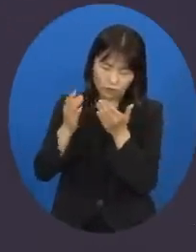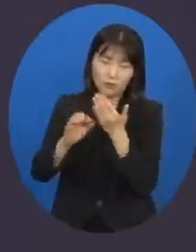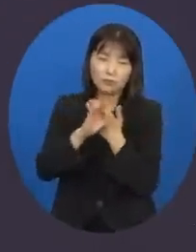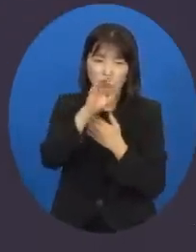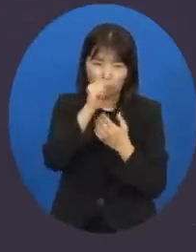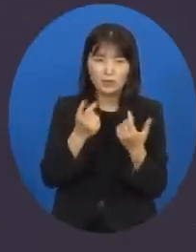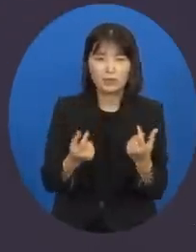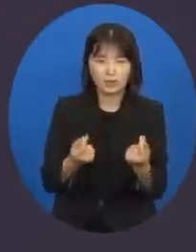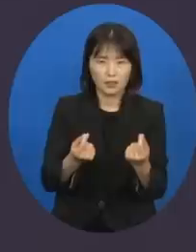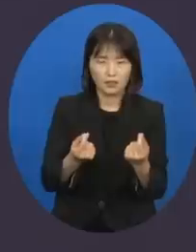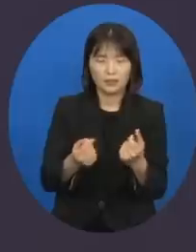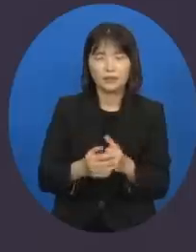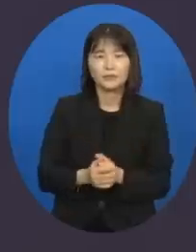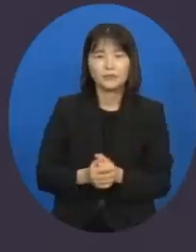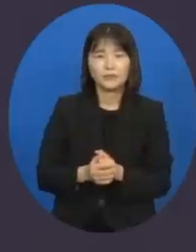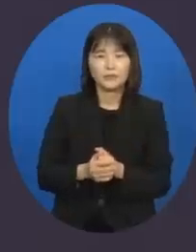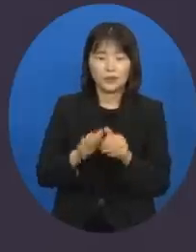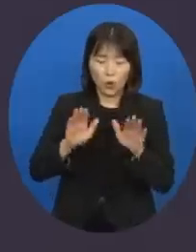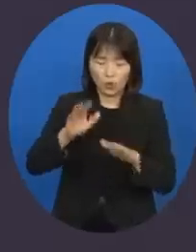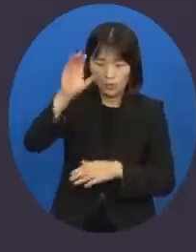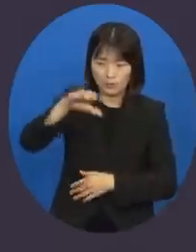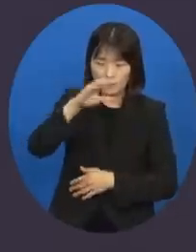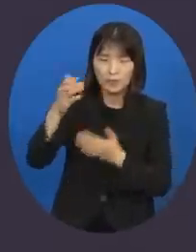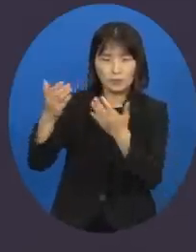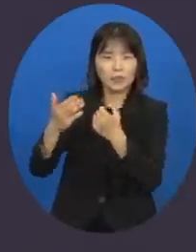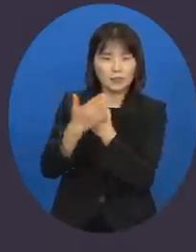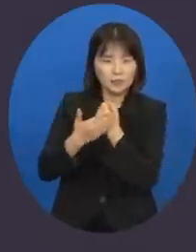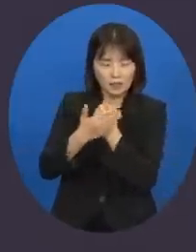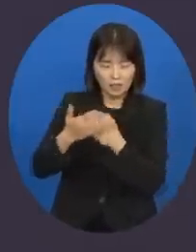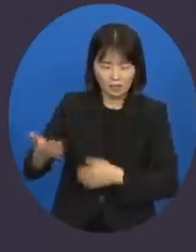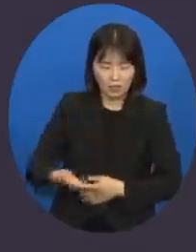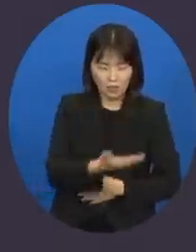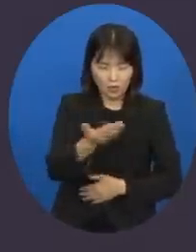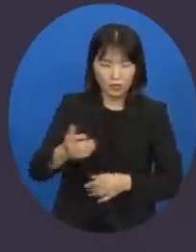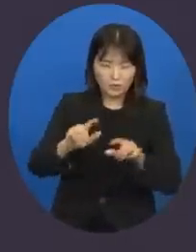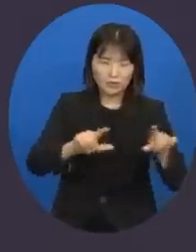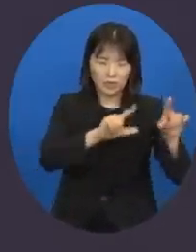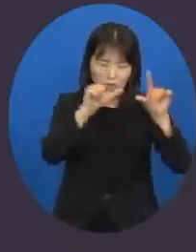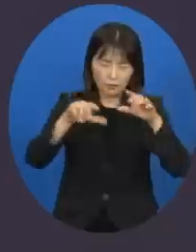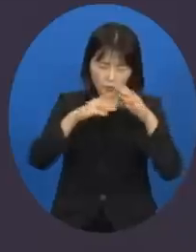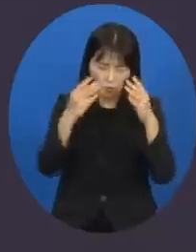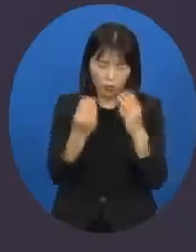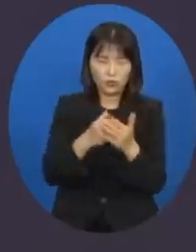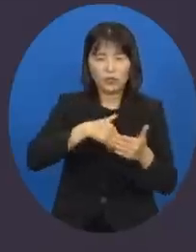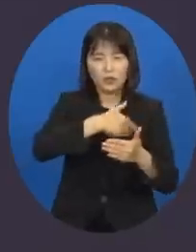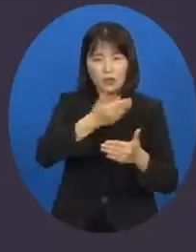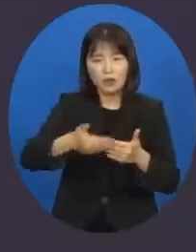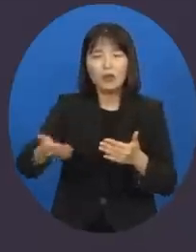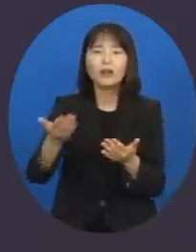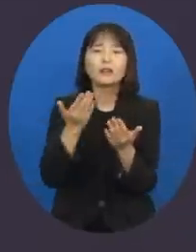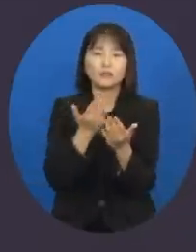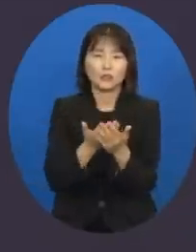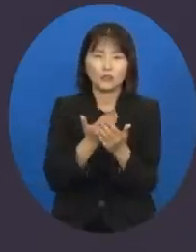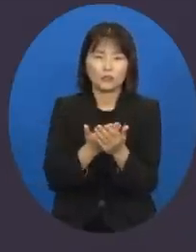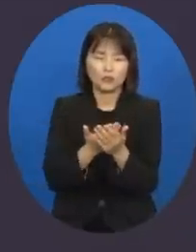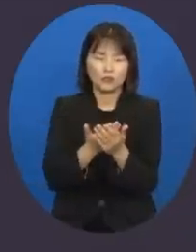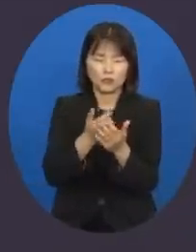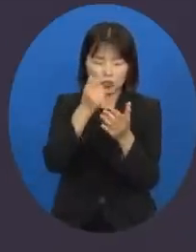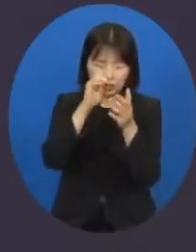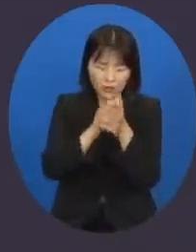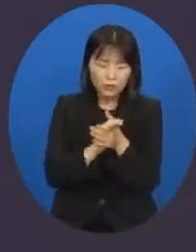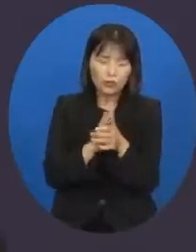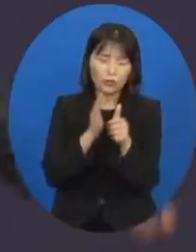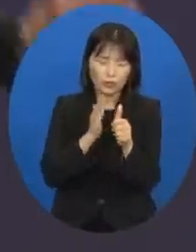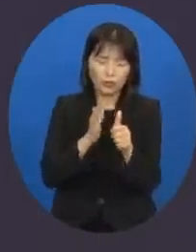그리하여 오늘 십자가의 그 받은 은혜가 여러분들 삶 가운데 온전히 흘러가게 하여 주시옵소서. 우리 주여 한번 외치고 어제는